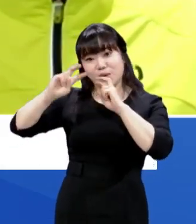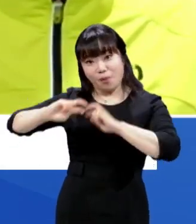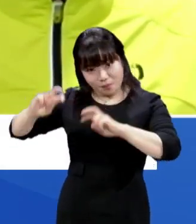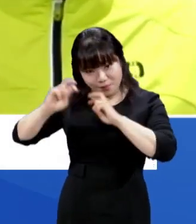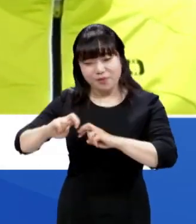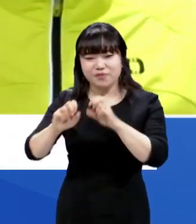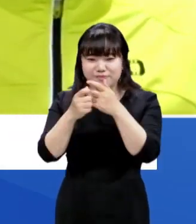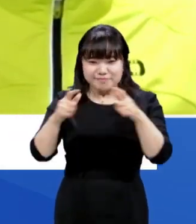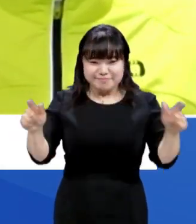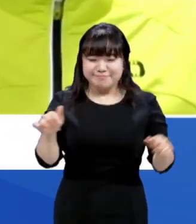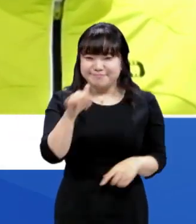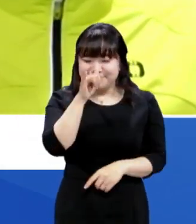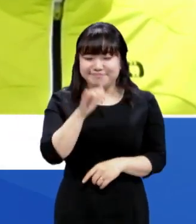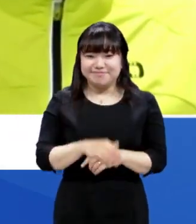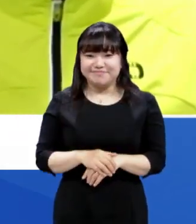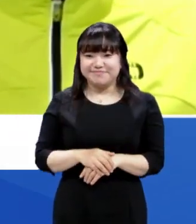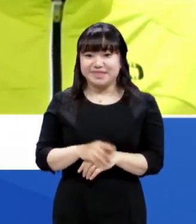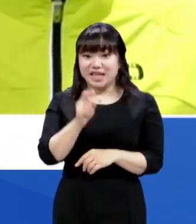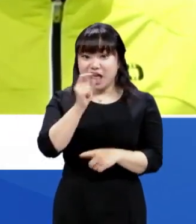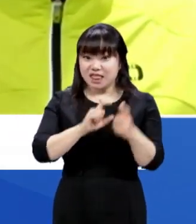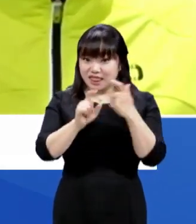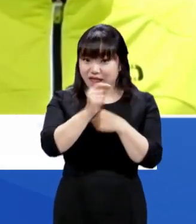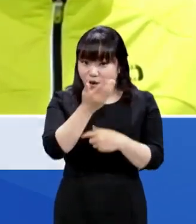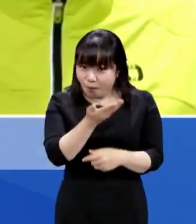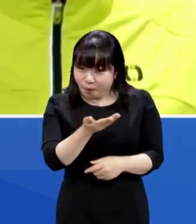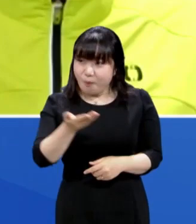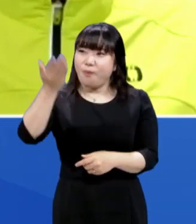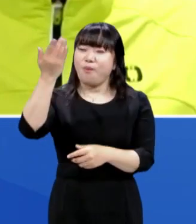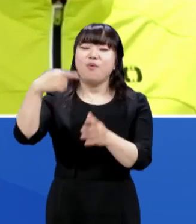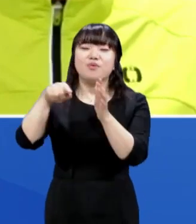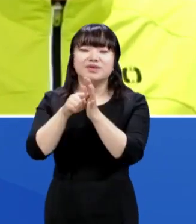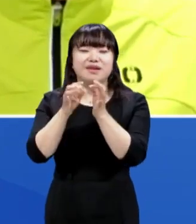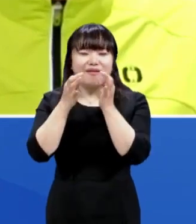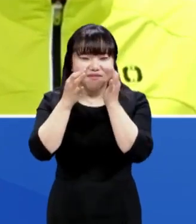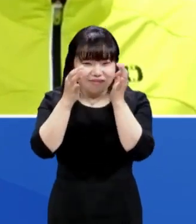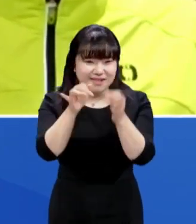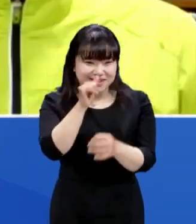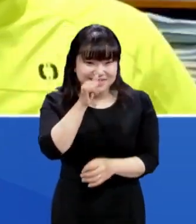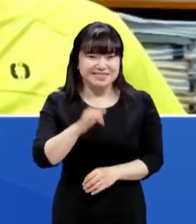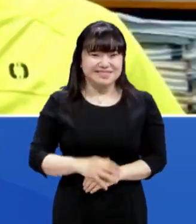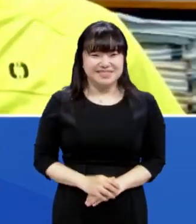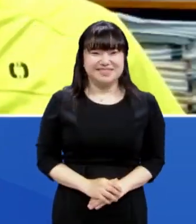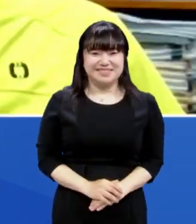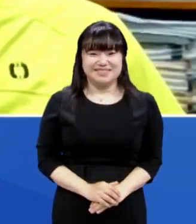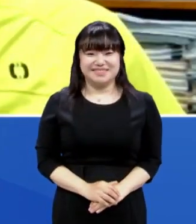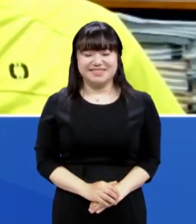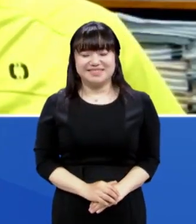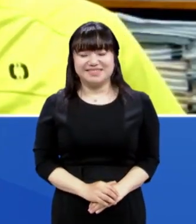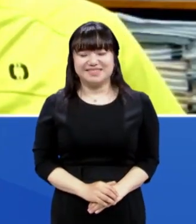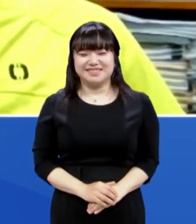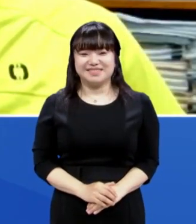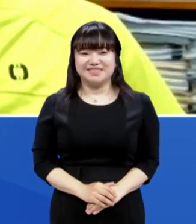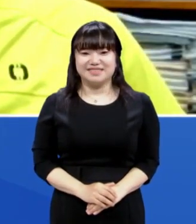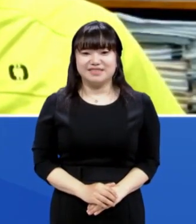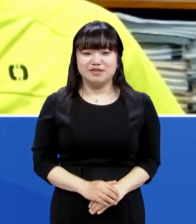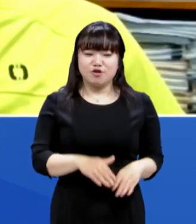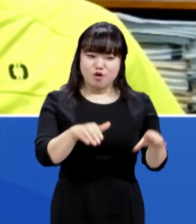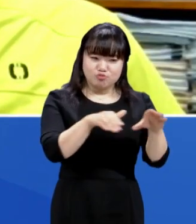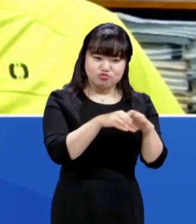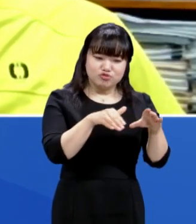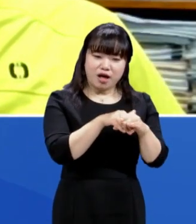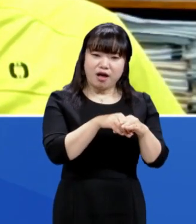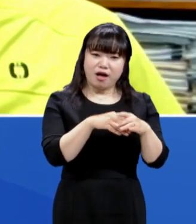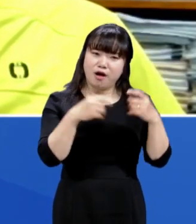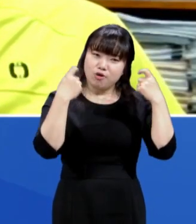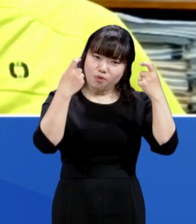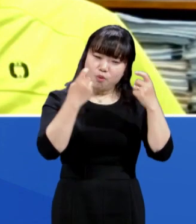했습니다 여기서 한 단계 더 도약하고 준비를 하고 있습니다 네 그렇다면 이 문화 관광